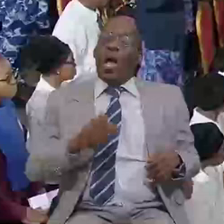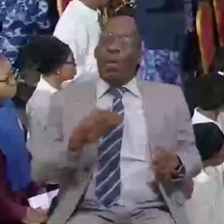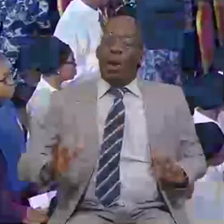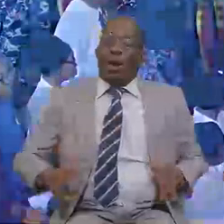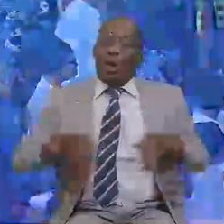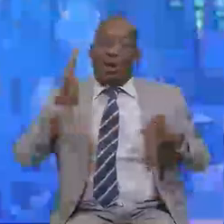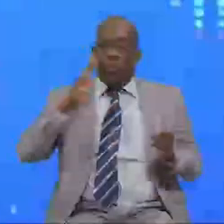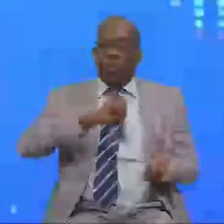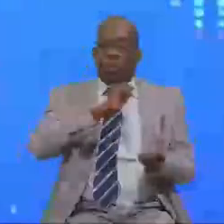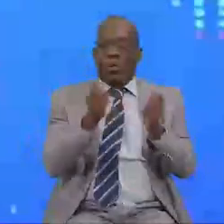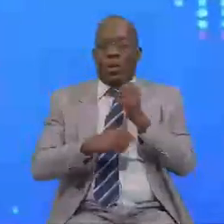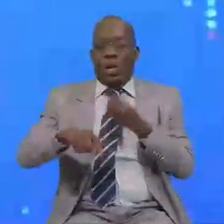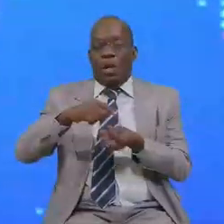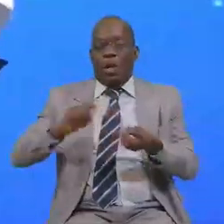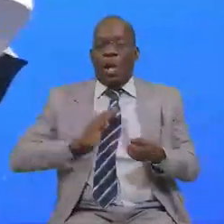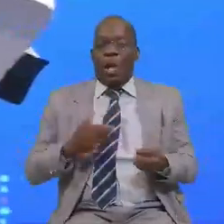seront transformées.